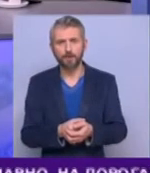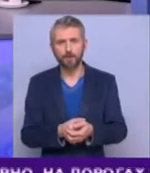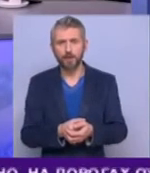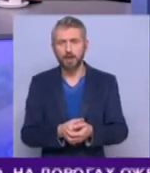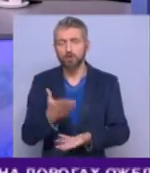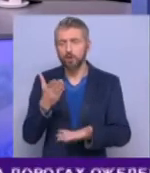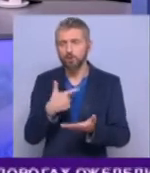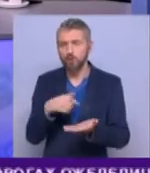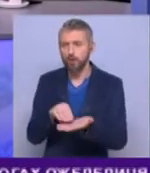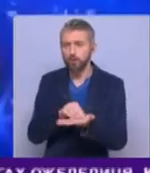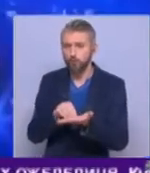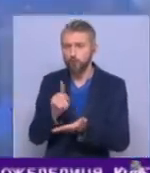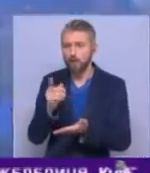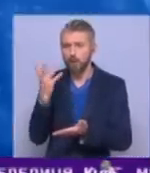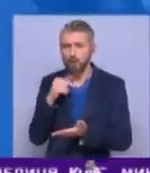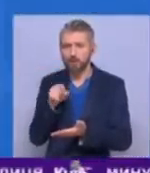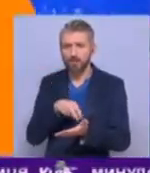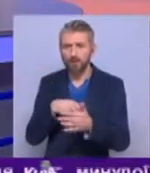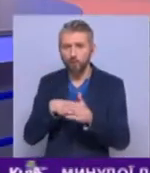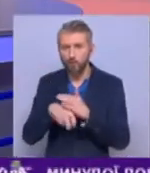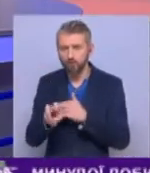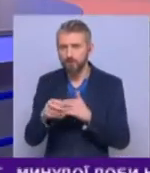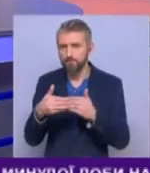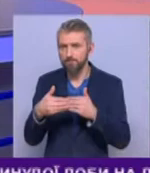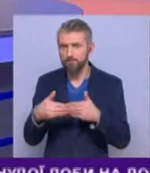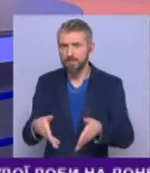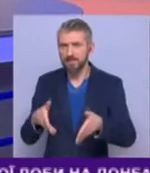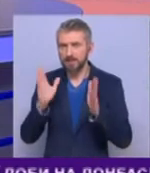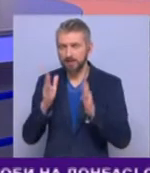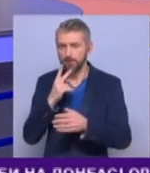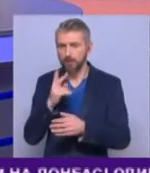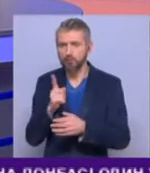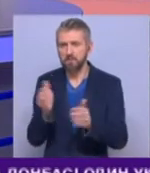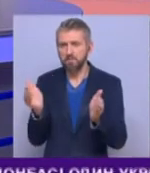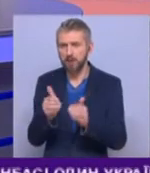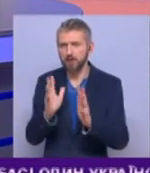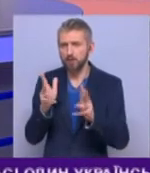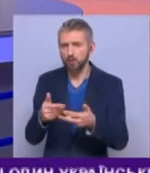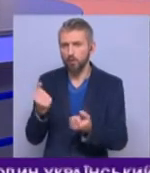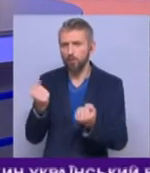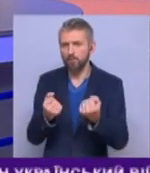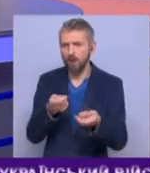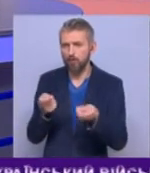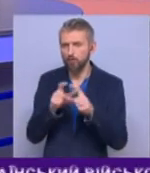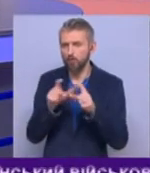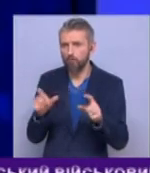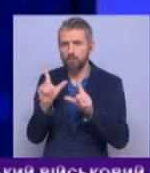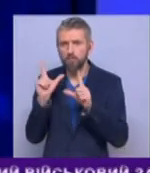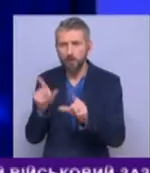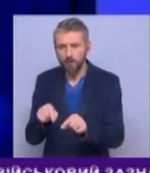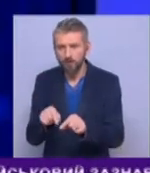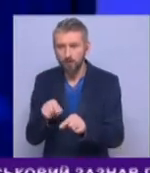можливо, я повторюся, але коли ти виходиш з під'їзду і бачиш, що маленький тракторець управляючої компанії проїхав по під'їзду, тобі